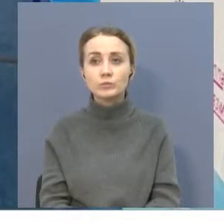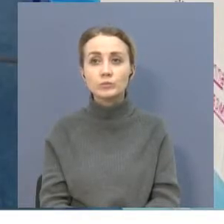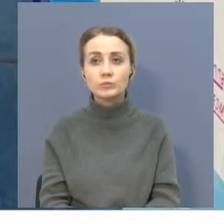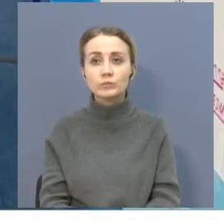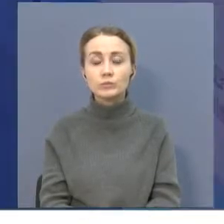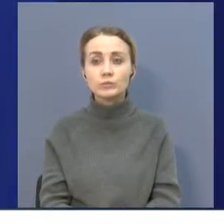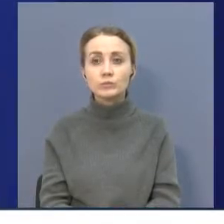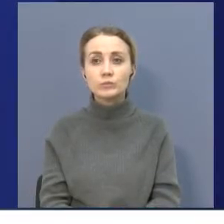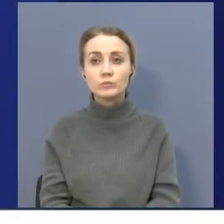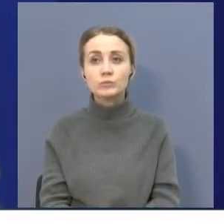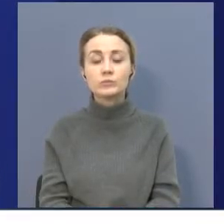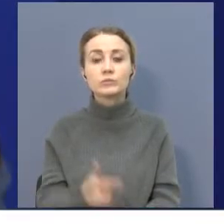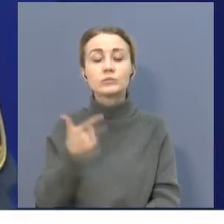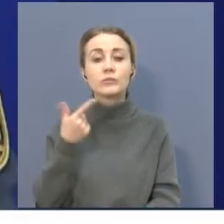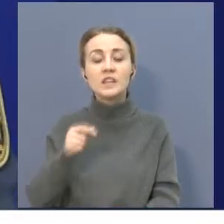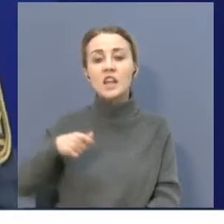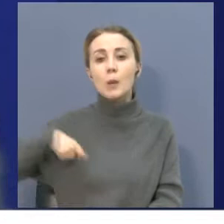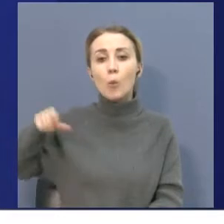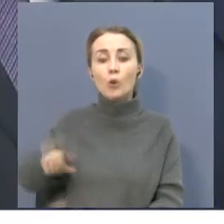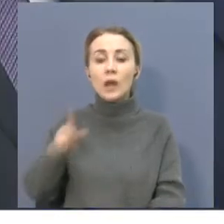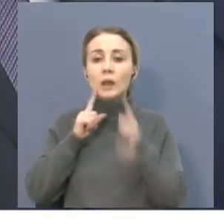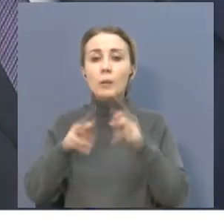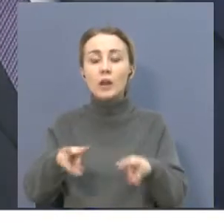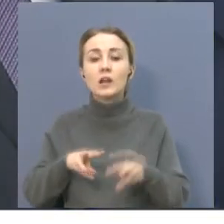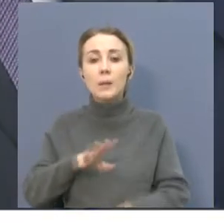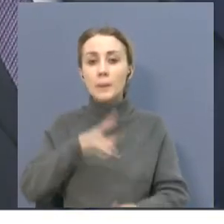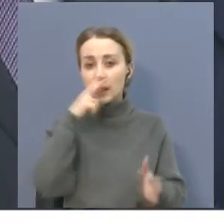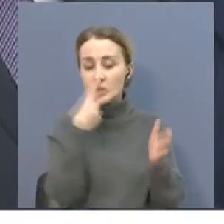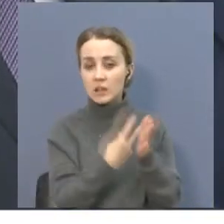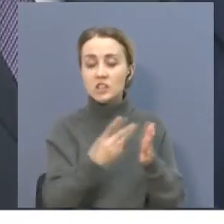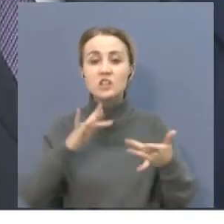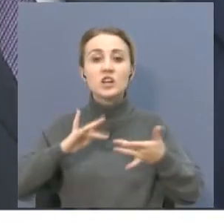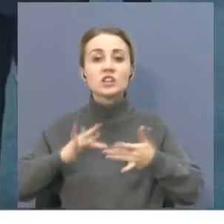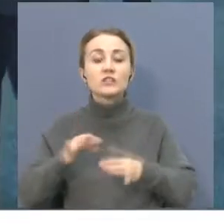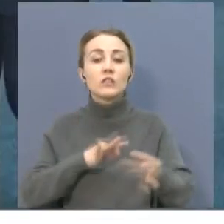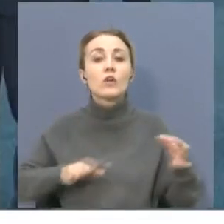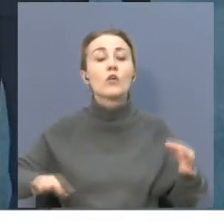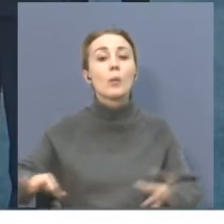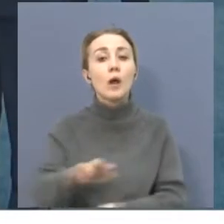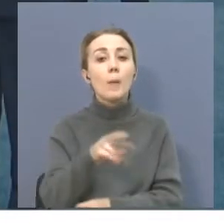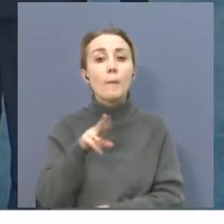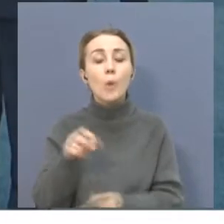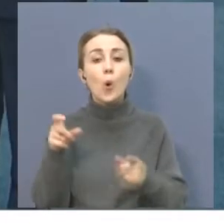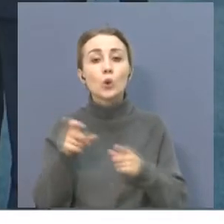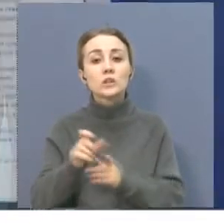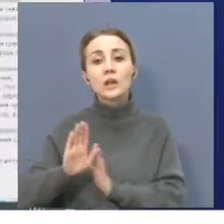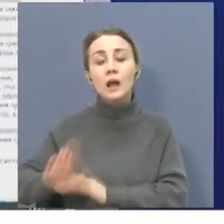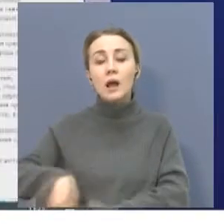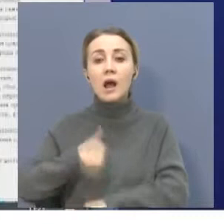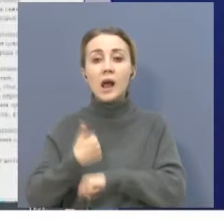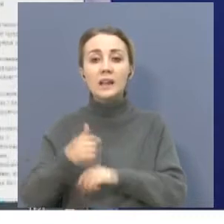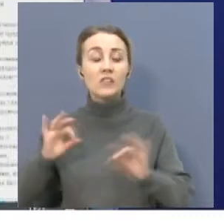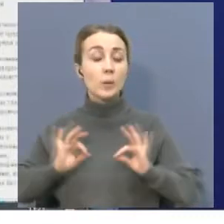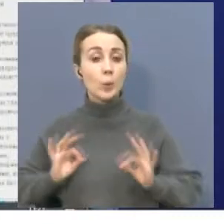Бас прокурордың орынбасары Марат Ахметжановтың сөзінше, бұл технология мемлекеттік органдар қызметінің ашықтығын мемлекеттік бақылау